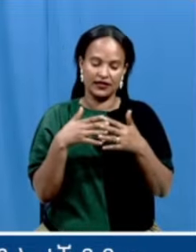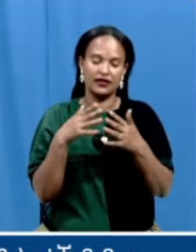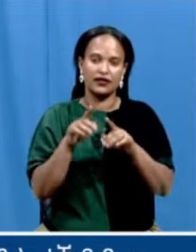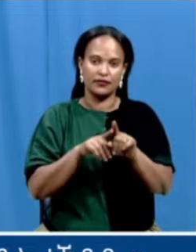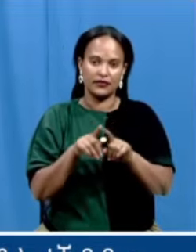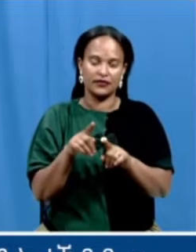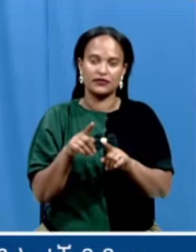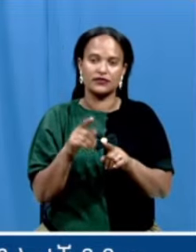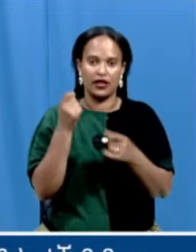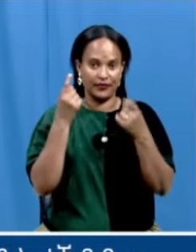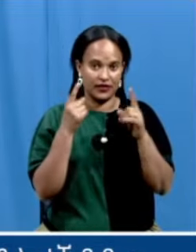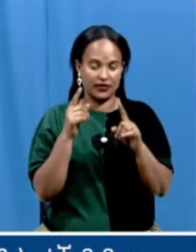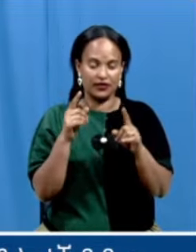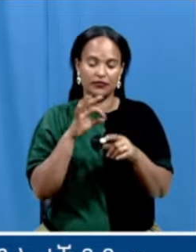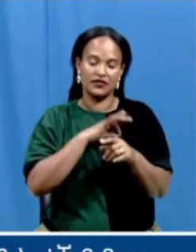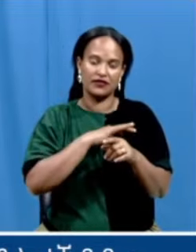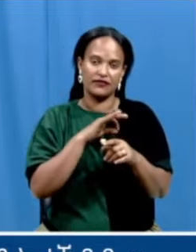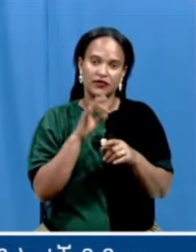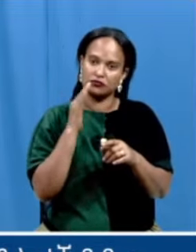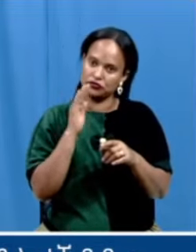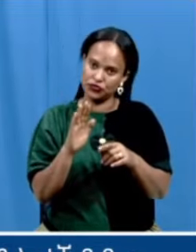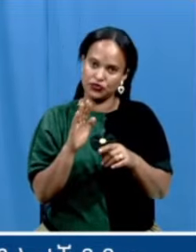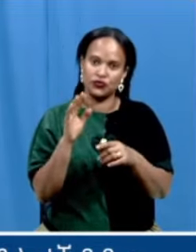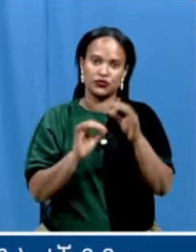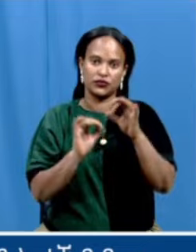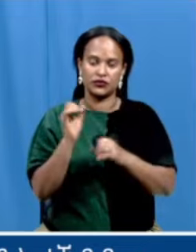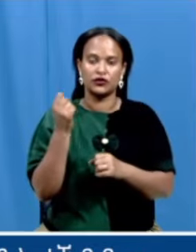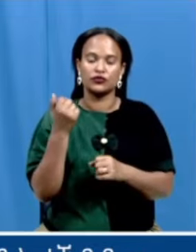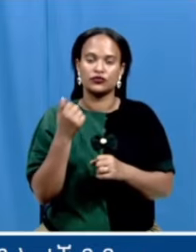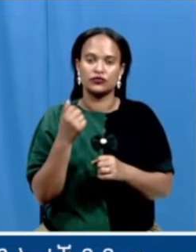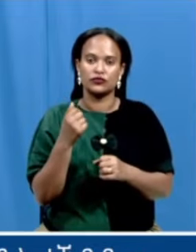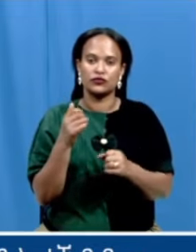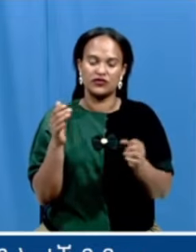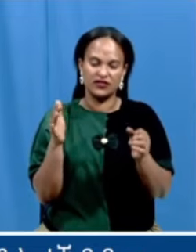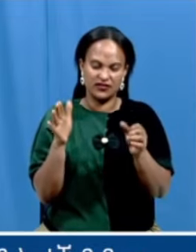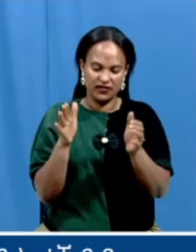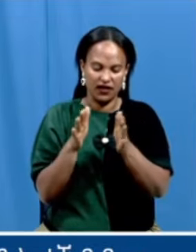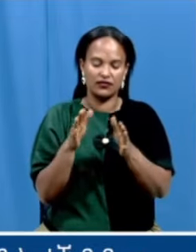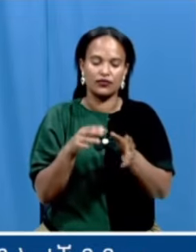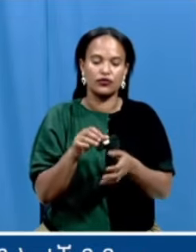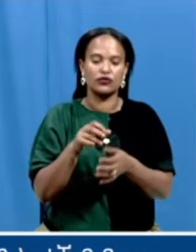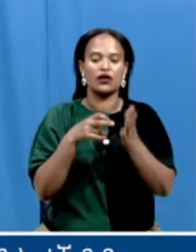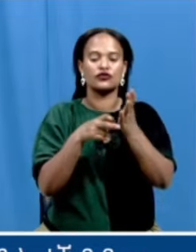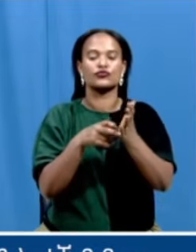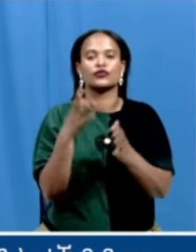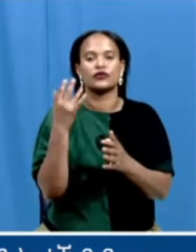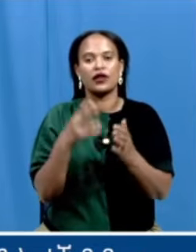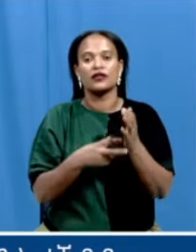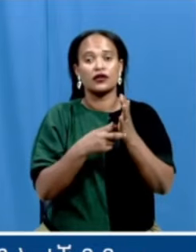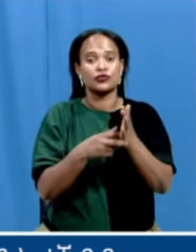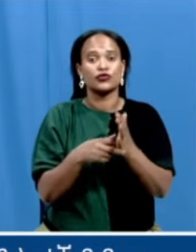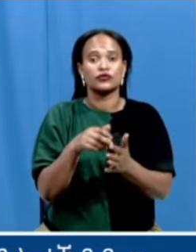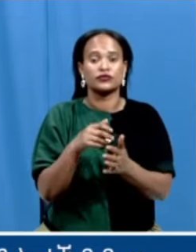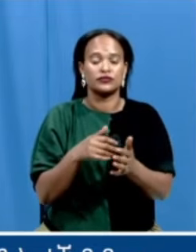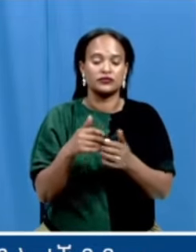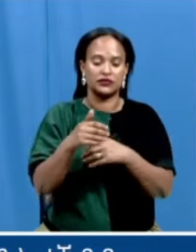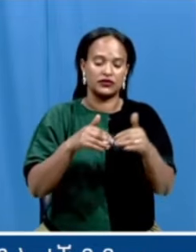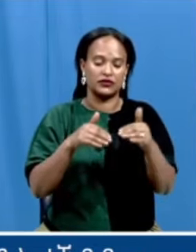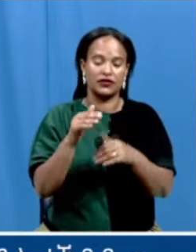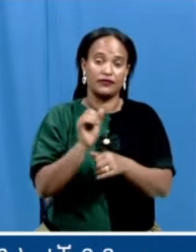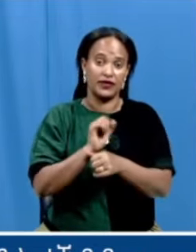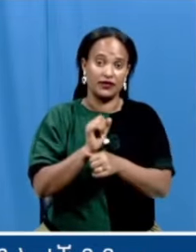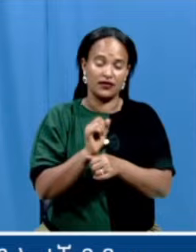ተፈጢረ ነይሩ። ብዝተረፈ ግን ያው ፅቡቕ ውድድር ነይሩ ክብል እየ ዝኽእል። ፀዕቂ ዘለዎ ትራንስፖርት እዩ ነይሩ። ኣብቲ ናይ ትራንስፖርት ምትሕልላፍ ንእሽተይ